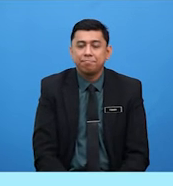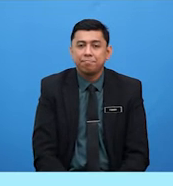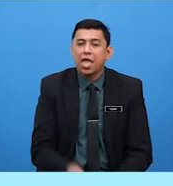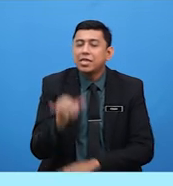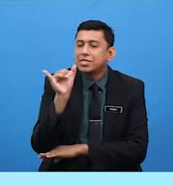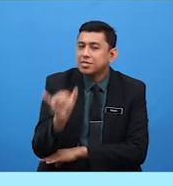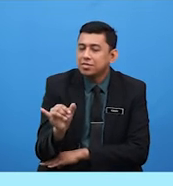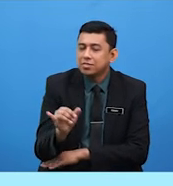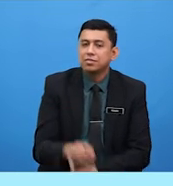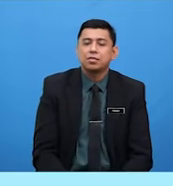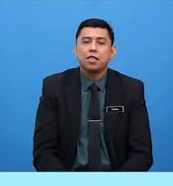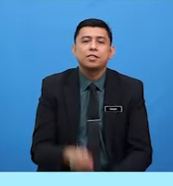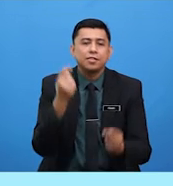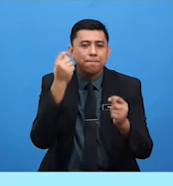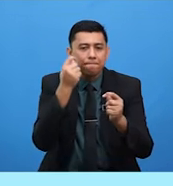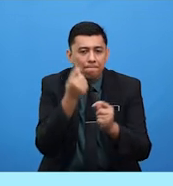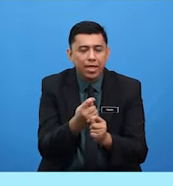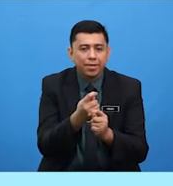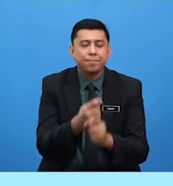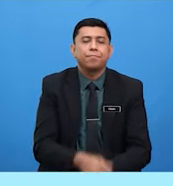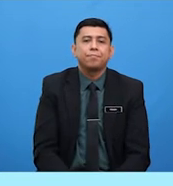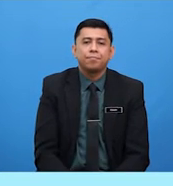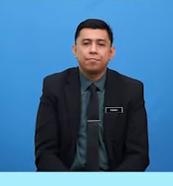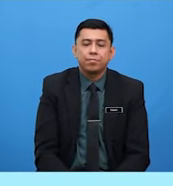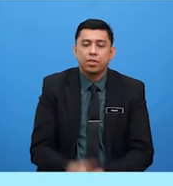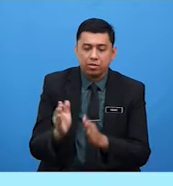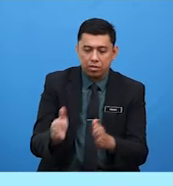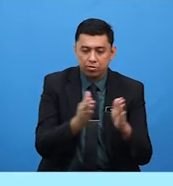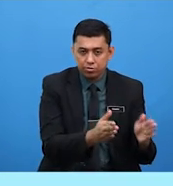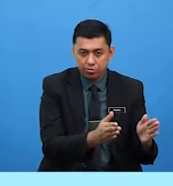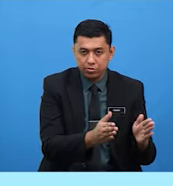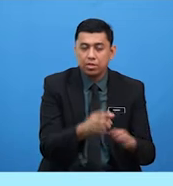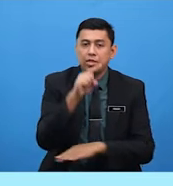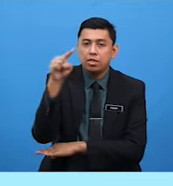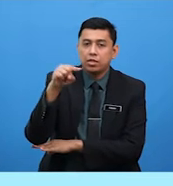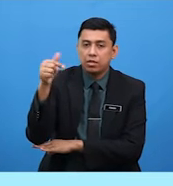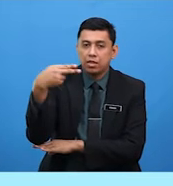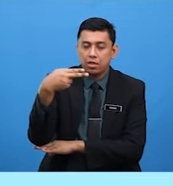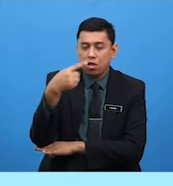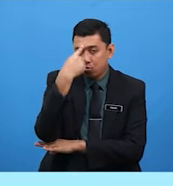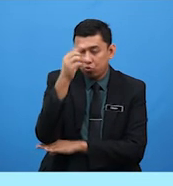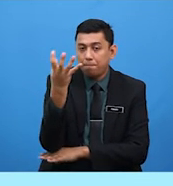Ya, tepat sekali. Ia merupakan susunan zarah-zarah untuk pepejal.